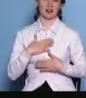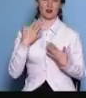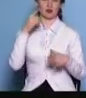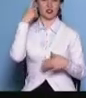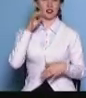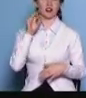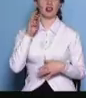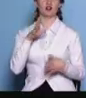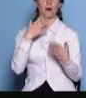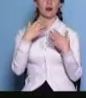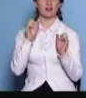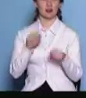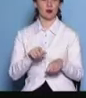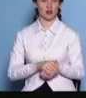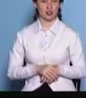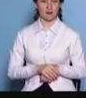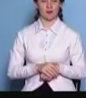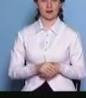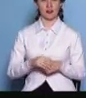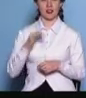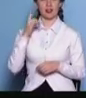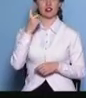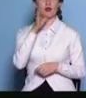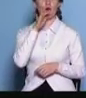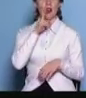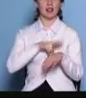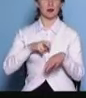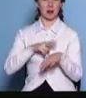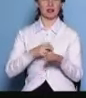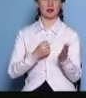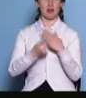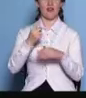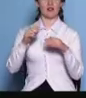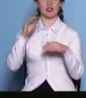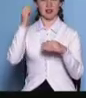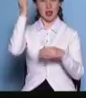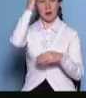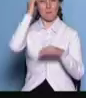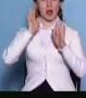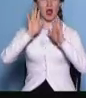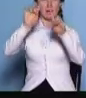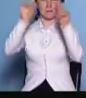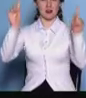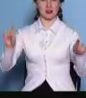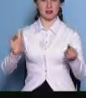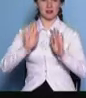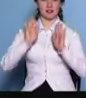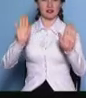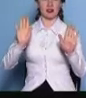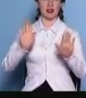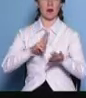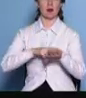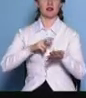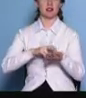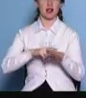чем поговорить можно. К столетию советской милиции в Ижевске появилась стелла памяти. На плитах мемориального комплекса имена